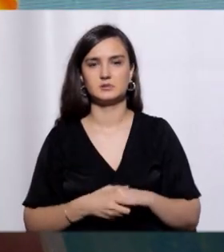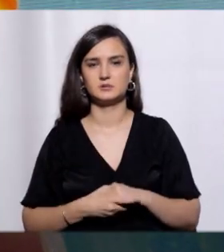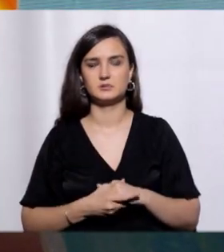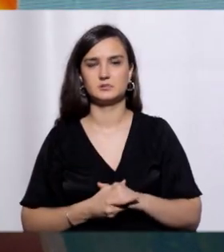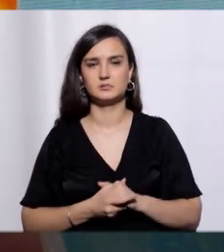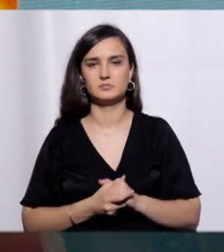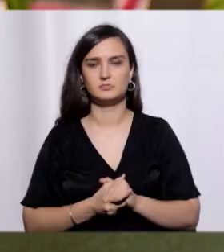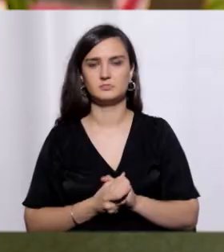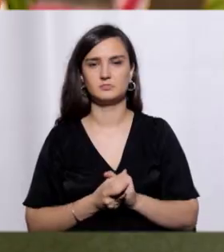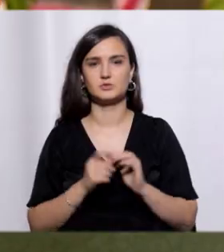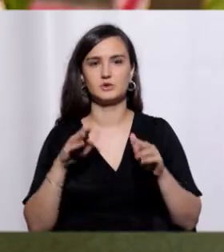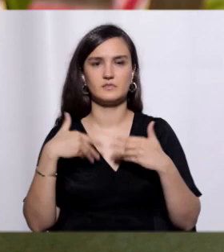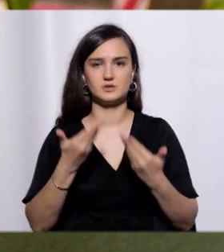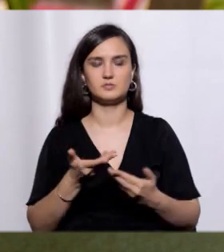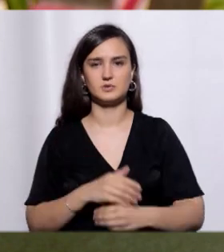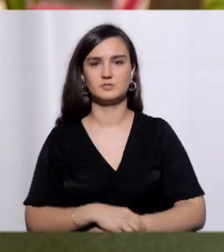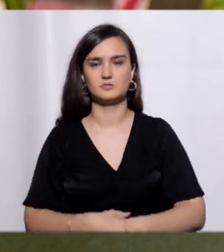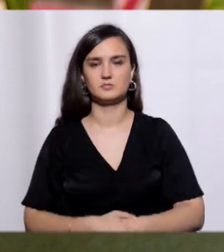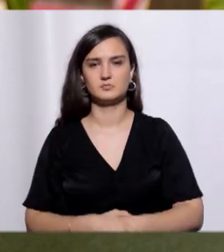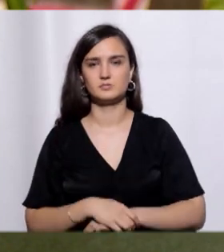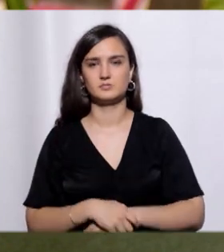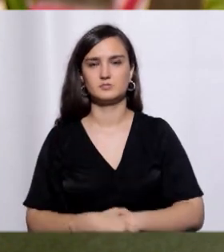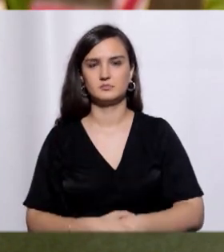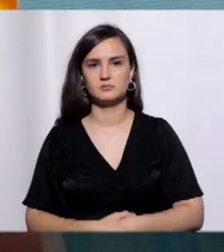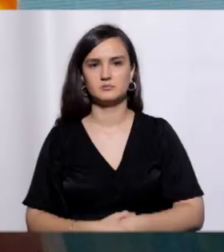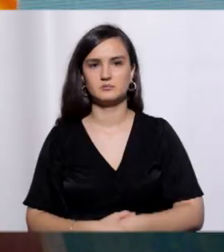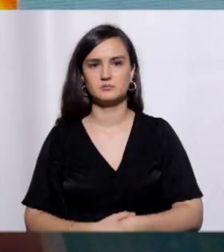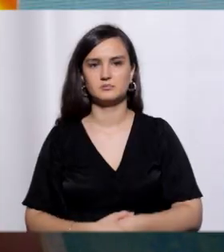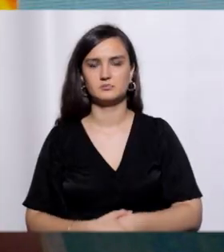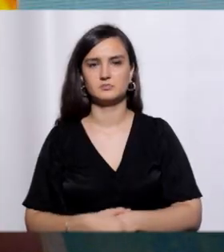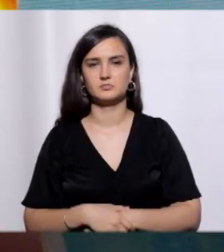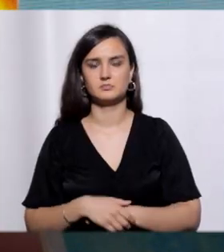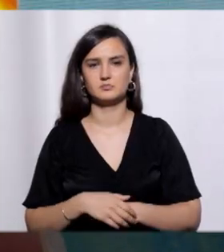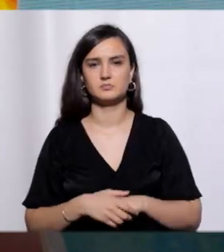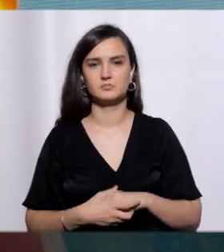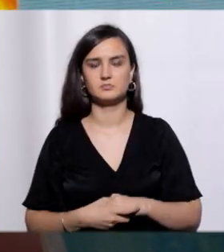propose. შეთავაზება. We had clergyman.